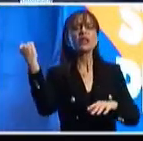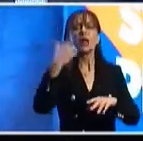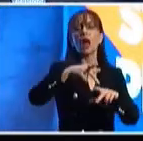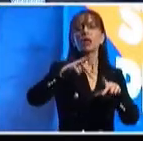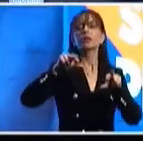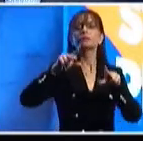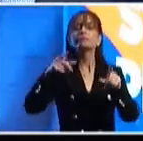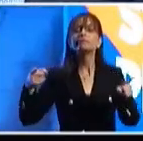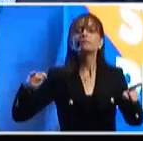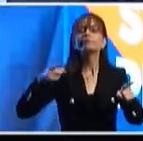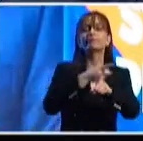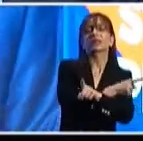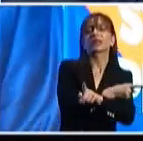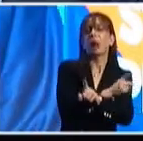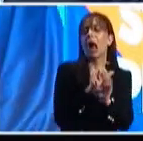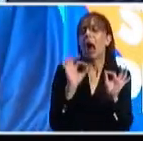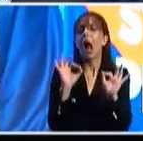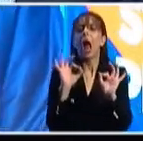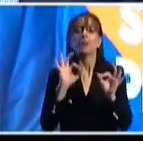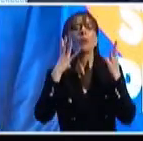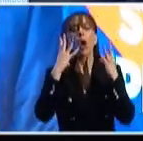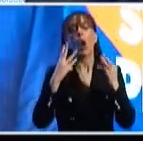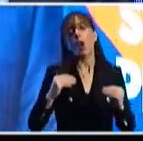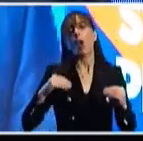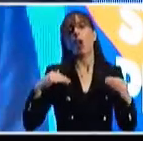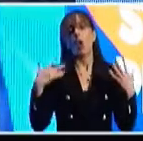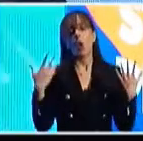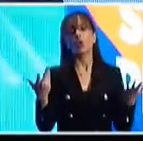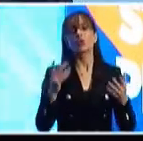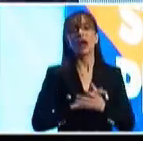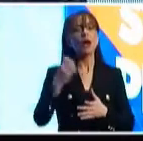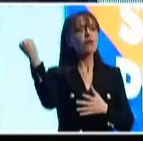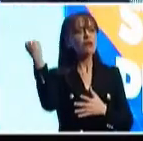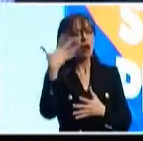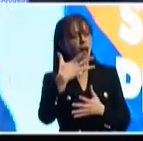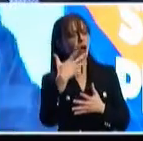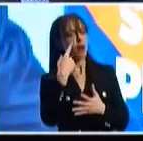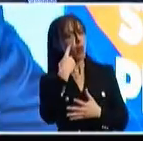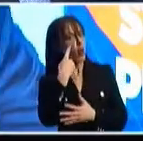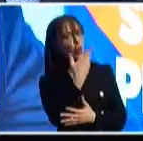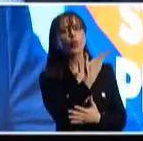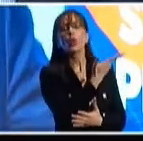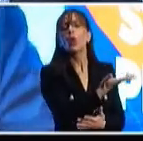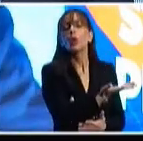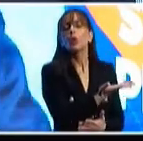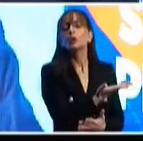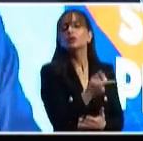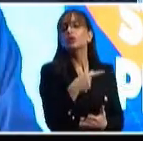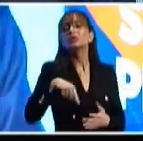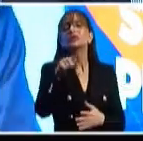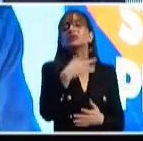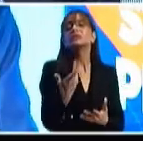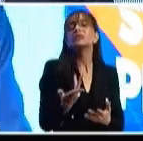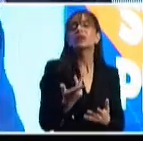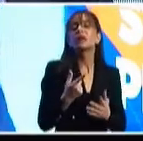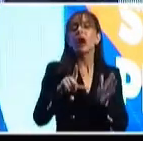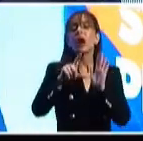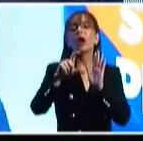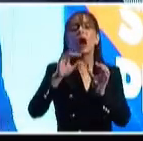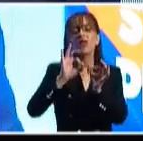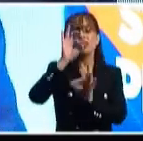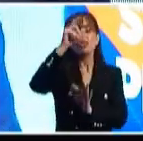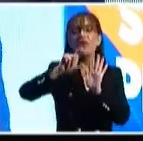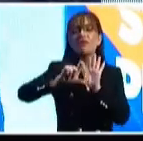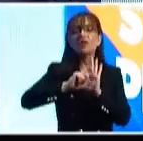de her zaman kullanacağız. İşte aslında veriler her şeyi söylüyor. Yani siz tedbir almazsanız nüfusun artması, araç